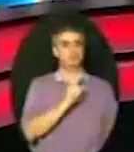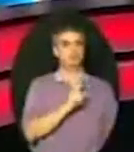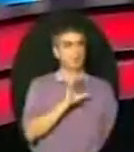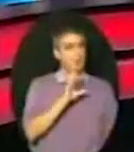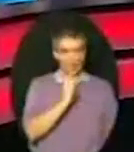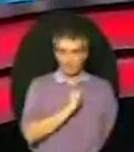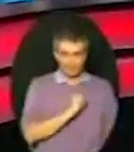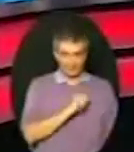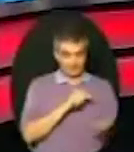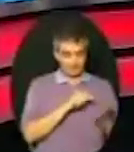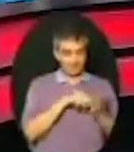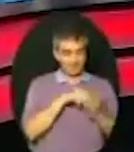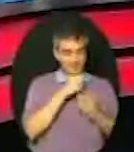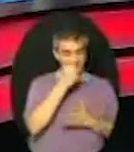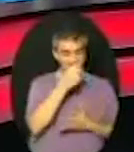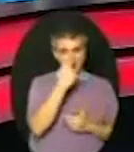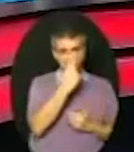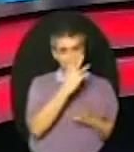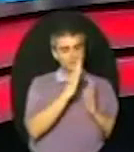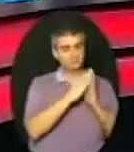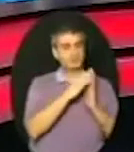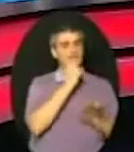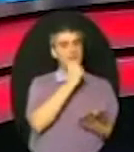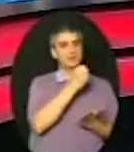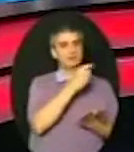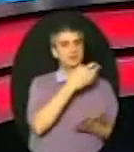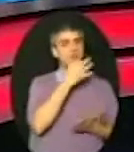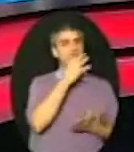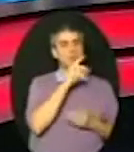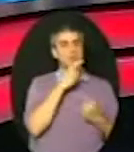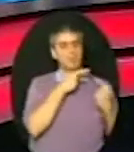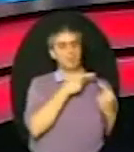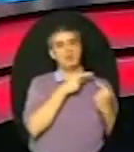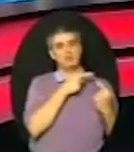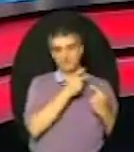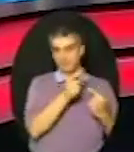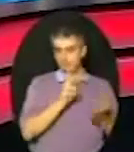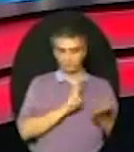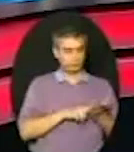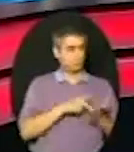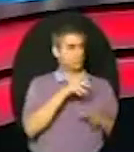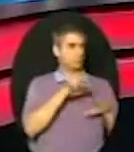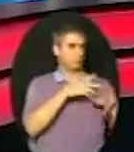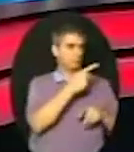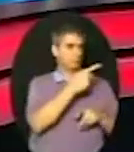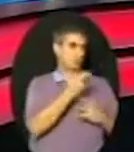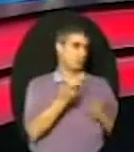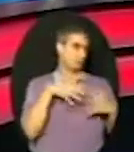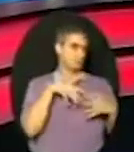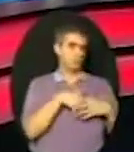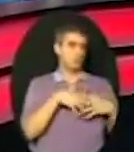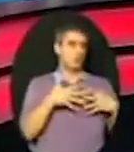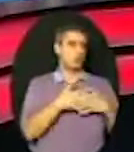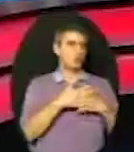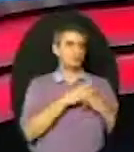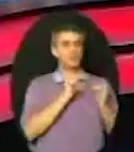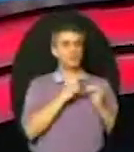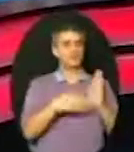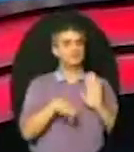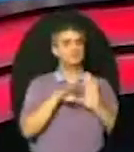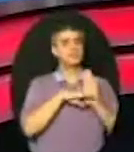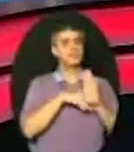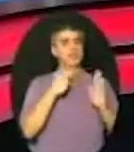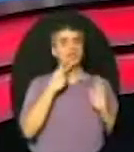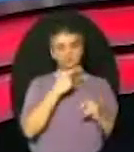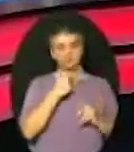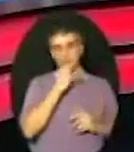כי בתקציב, אתה רואה את ספר התקציב, מותר לך להתווכח עליו. זכותם כממשלה וקואליציה להביא את סדרי העדיפויות שלהם, וזכותנו